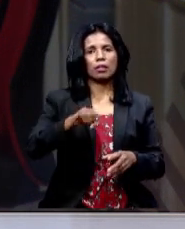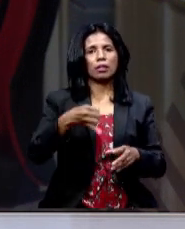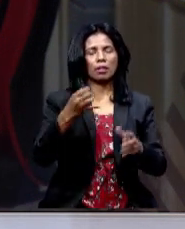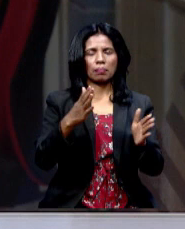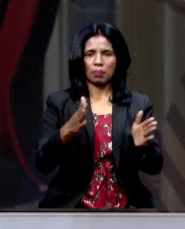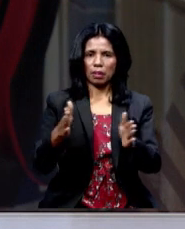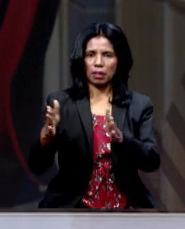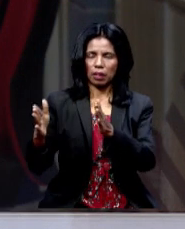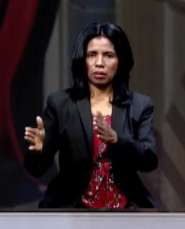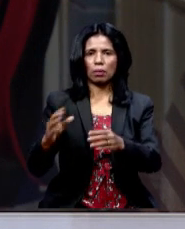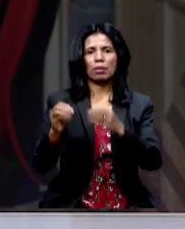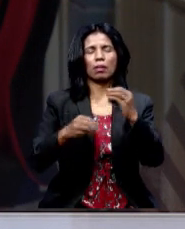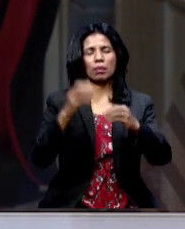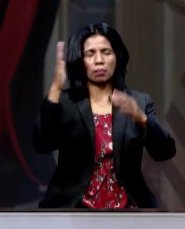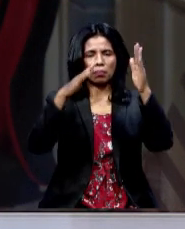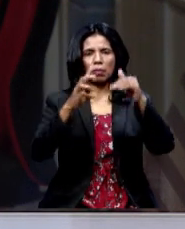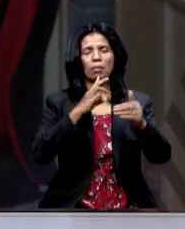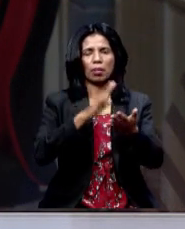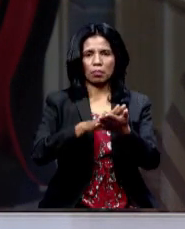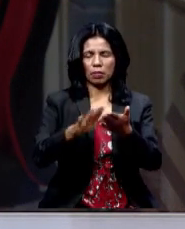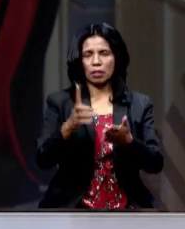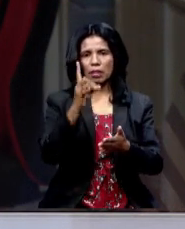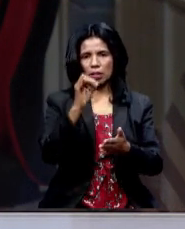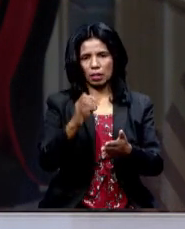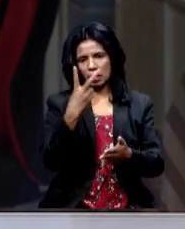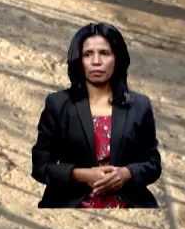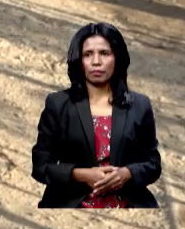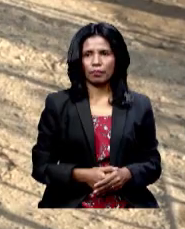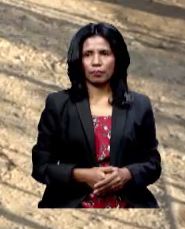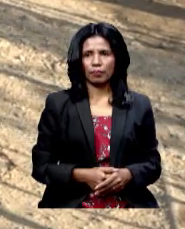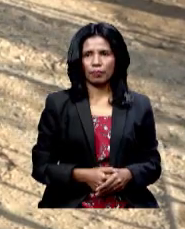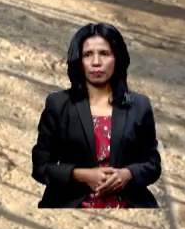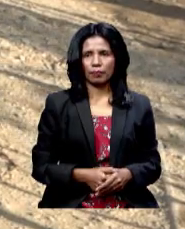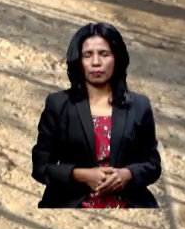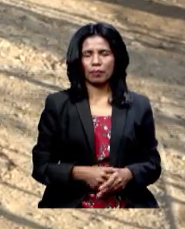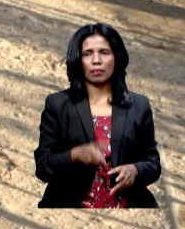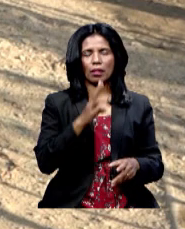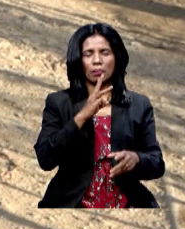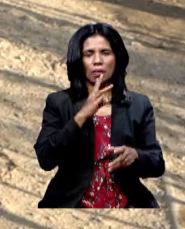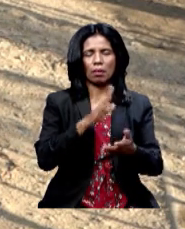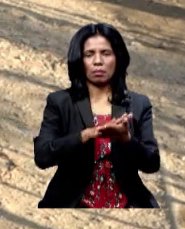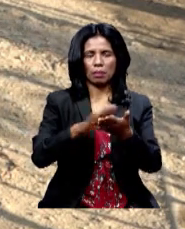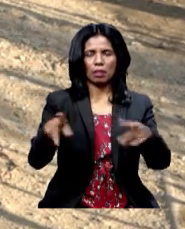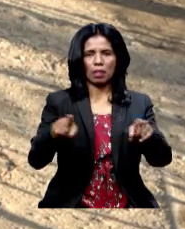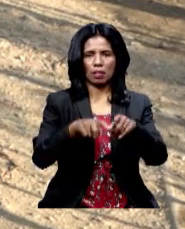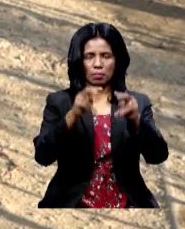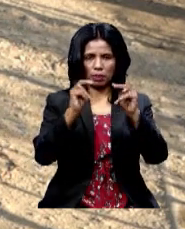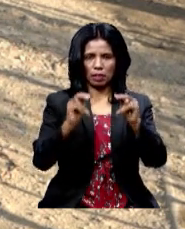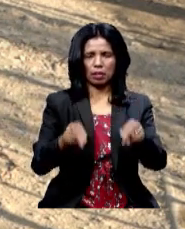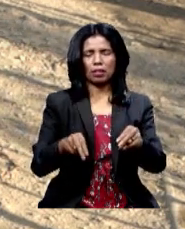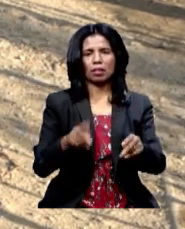kona ba problema bemos ya dili. Tirmai ta kompanya motuk. Bemos nudar necessidade